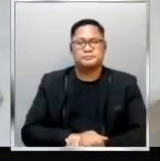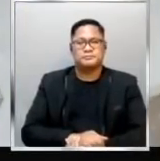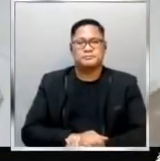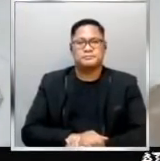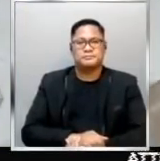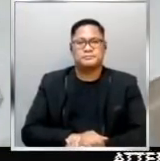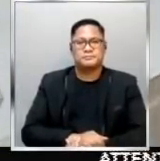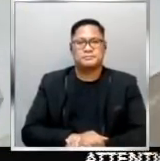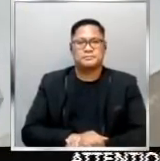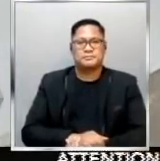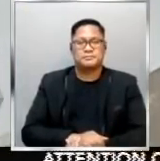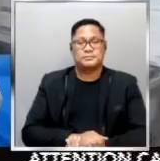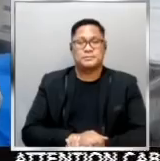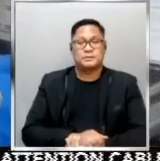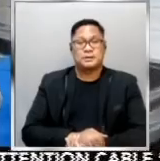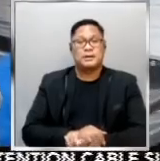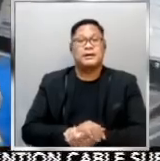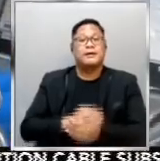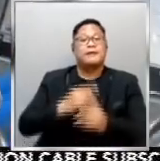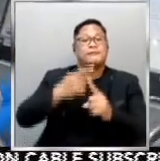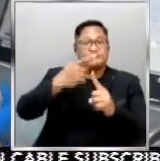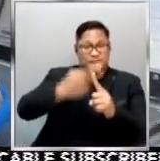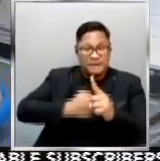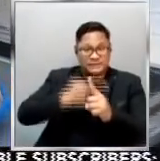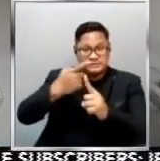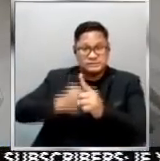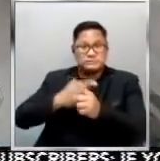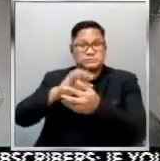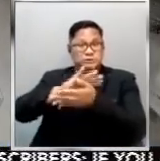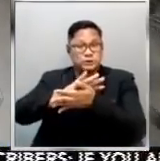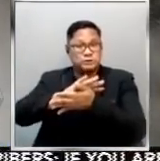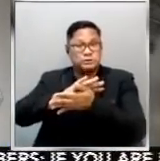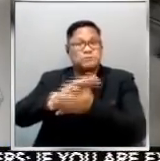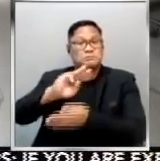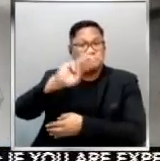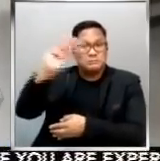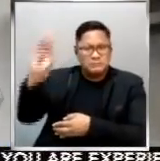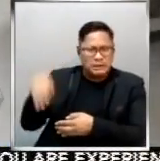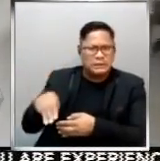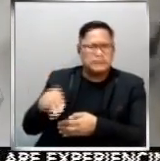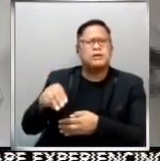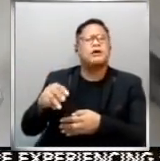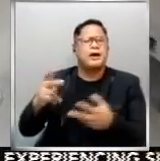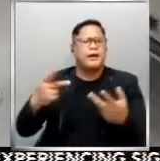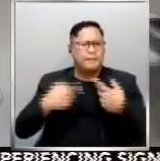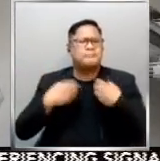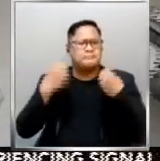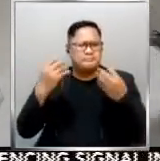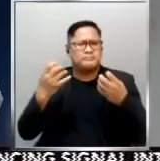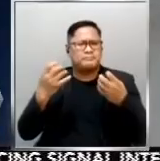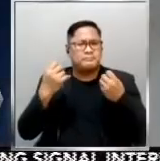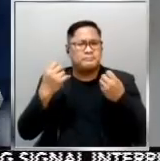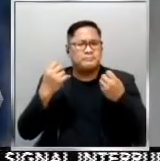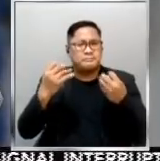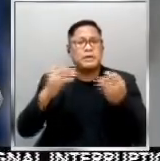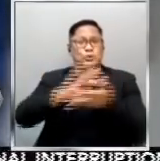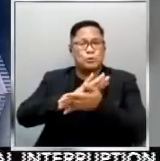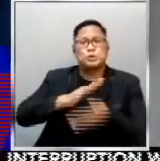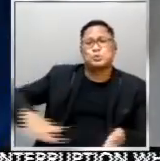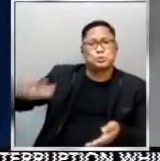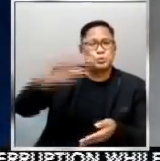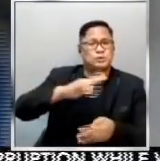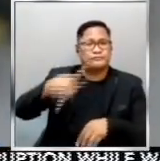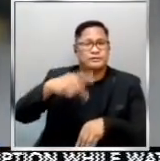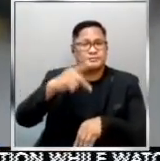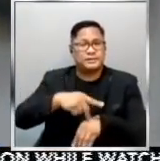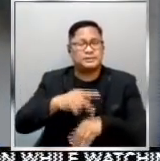Sa mga unang buwan ng pandemya, ang Metro Manila ang tila pumakyaw ng mga kaso ng COVID-19 sa buong bansa. Pinakamatindi yan